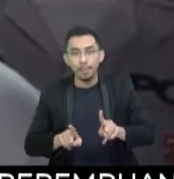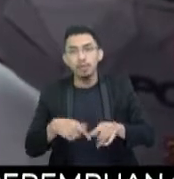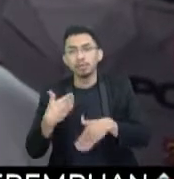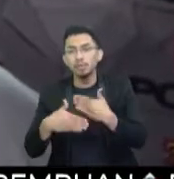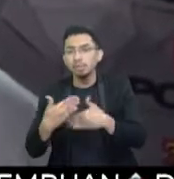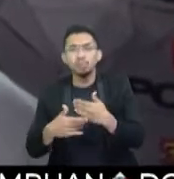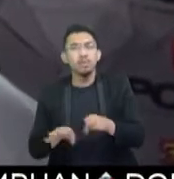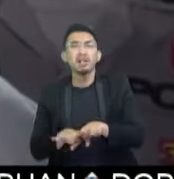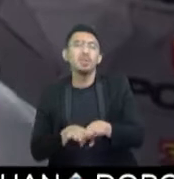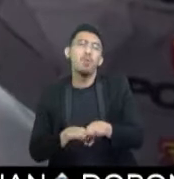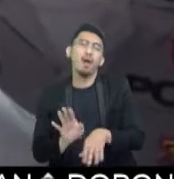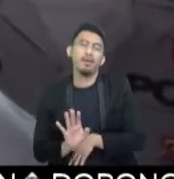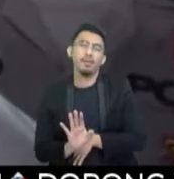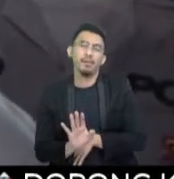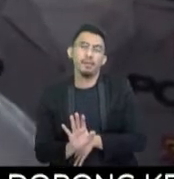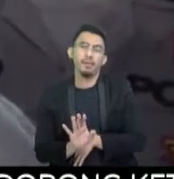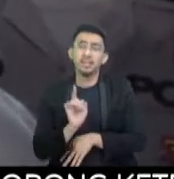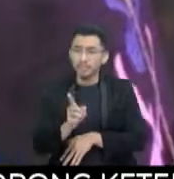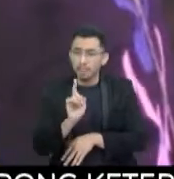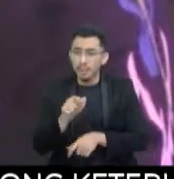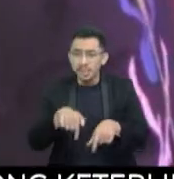Melebihi kapasitas untuk jumlah penontonnya.